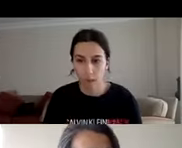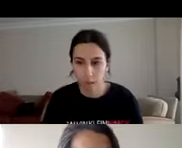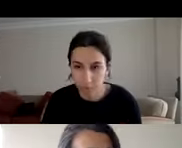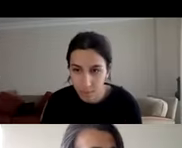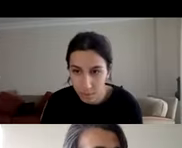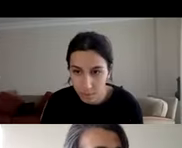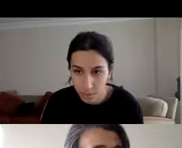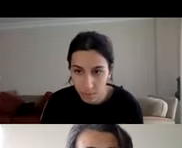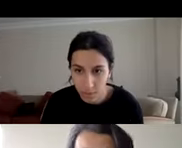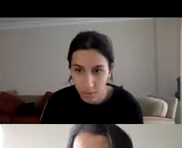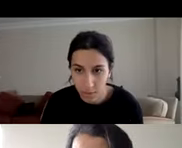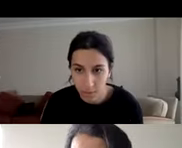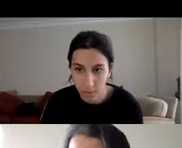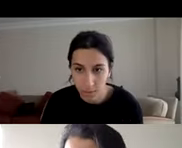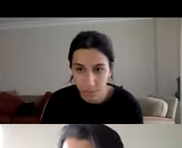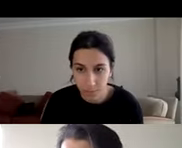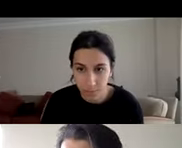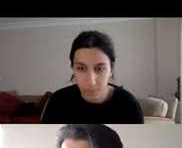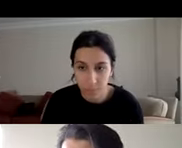kişidir. Ağırlıklı olarak